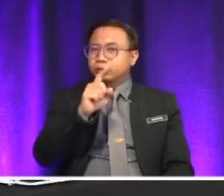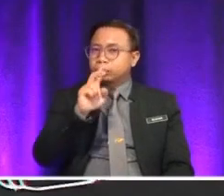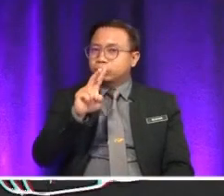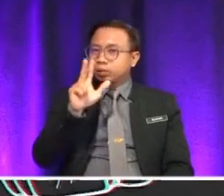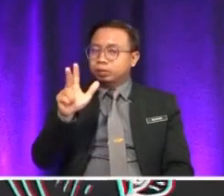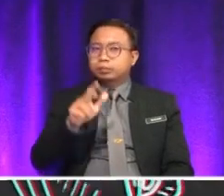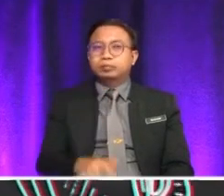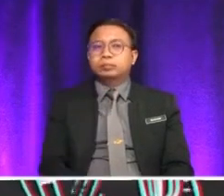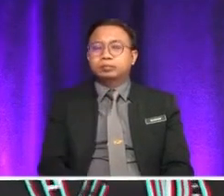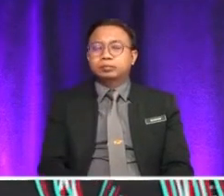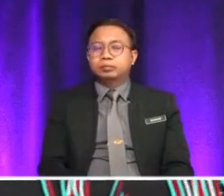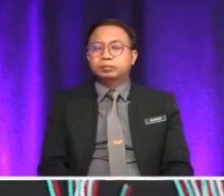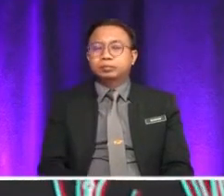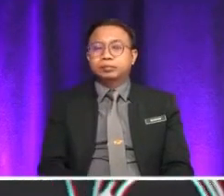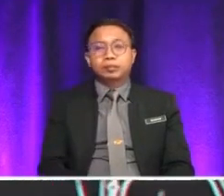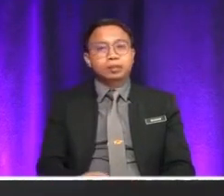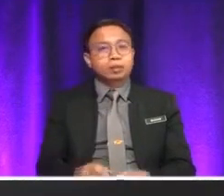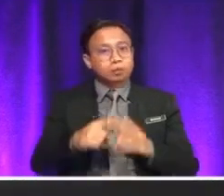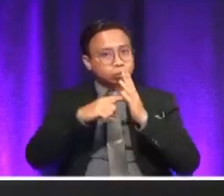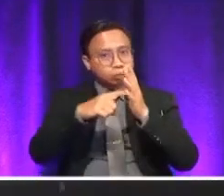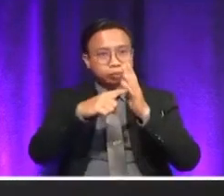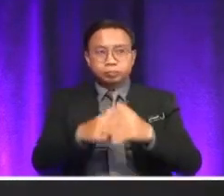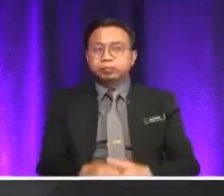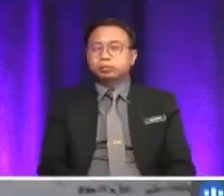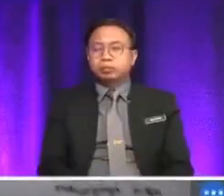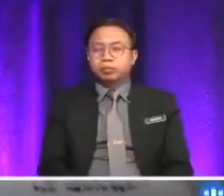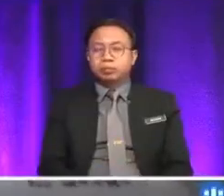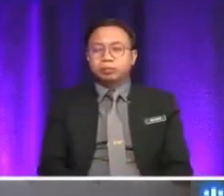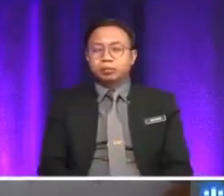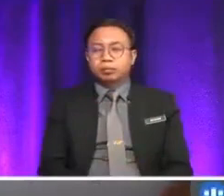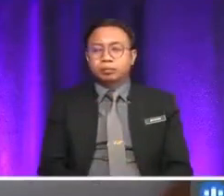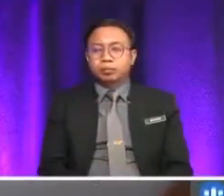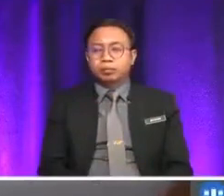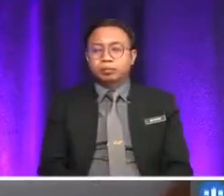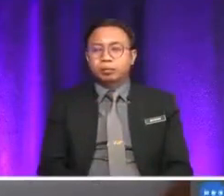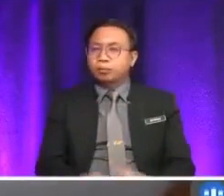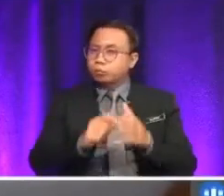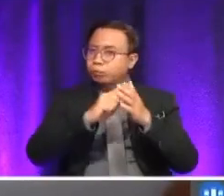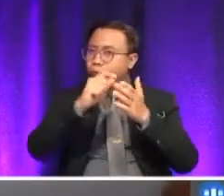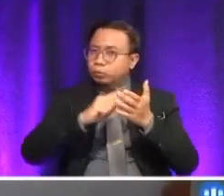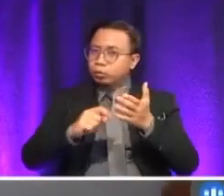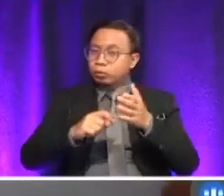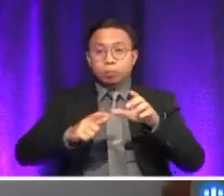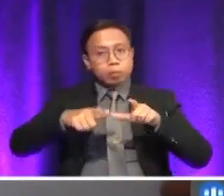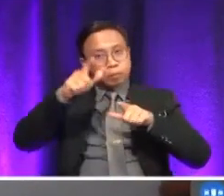1, 2, 3. Angkat. Ui. Dah ada tulis langkah-langkah menangani